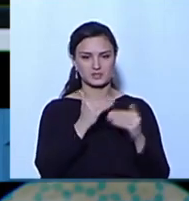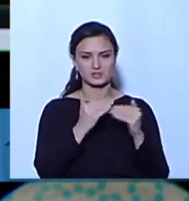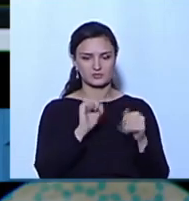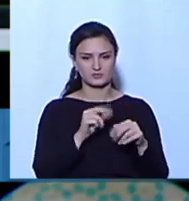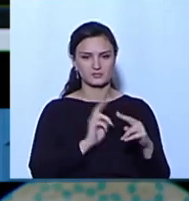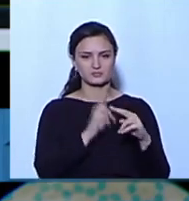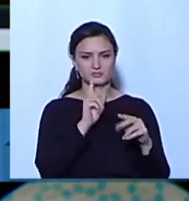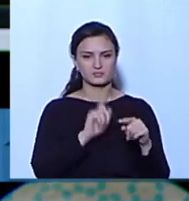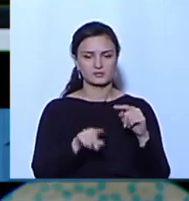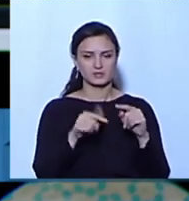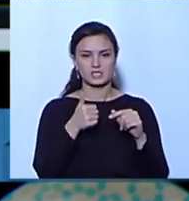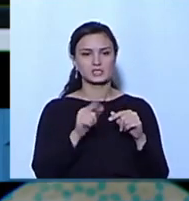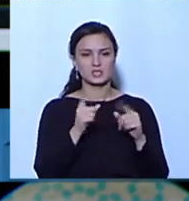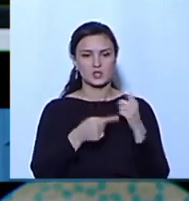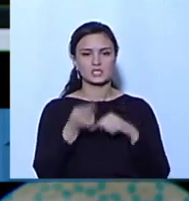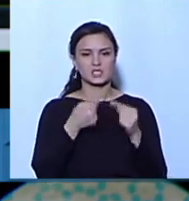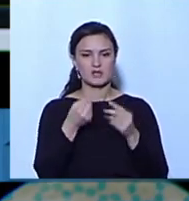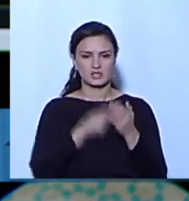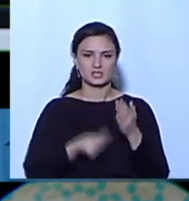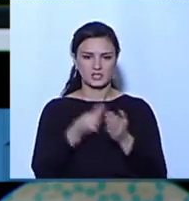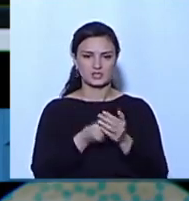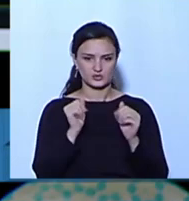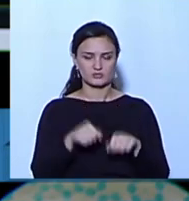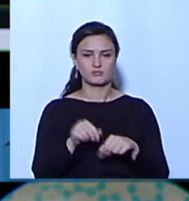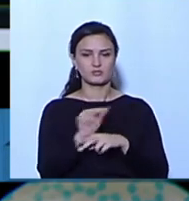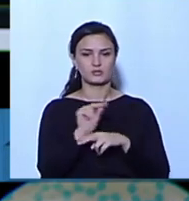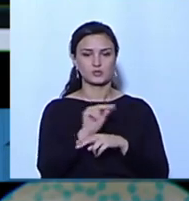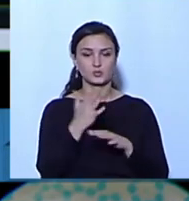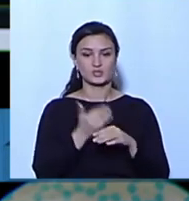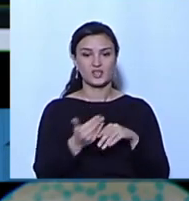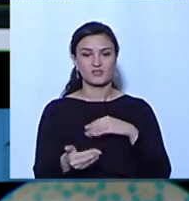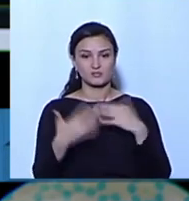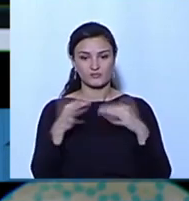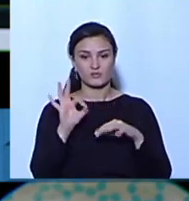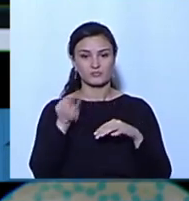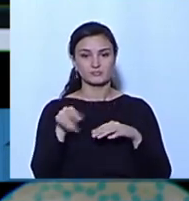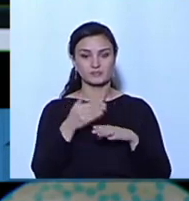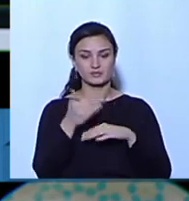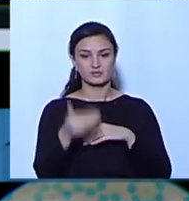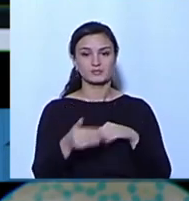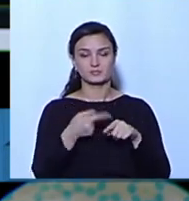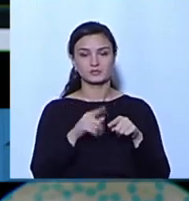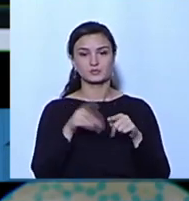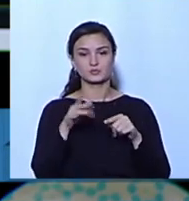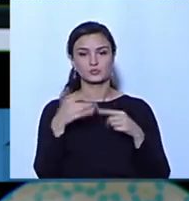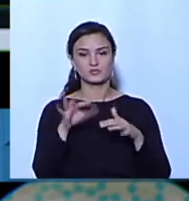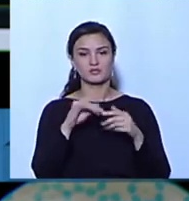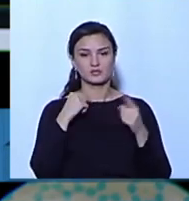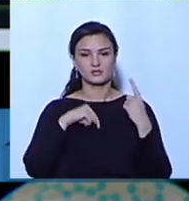ქონდეს და კარგი ნიშნავს, რომ აღდგენა მოხდეს. თუ დაგვიანებულია და იქ მოხდა, განვითარდა ის